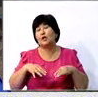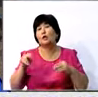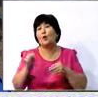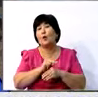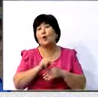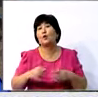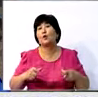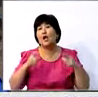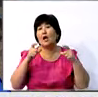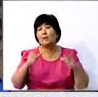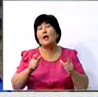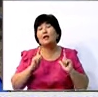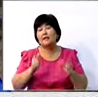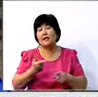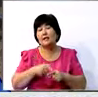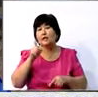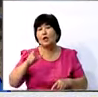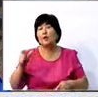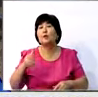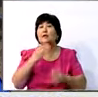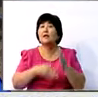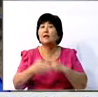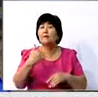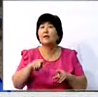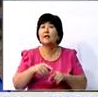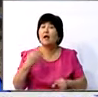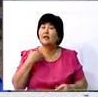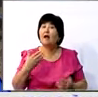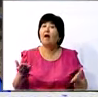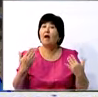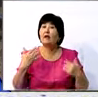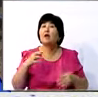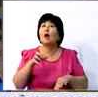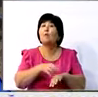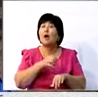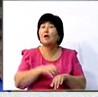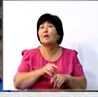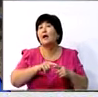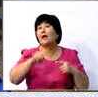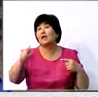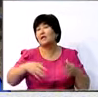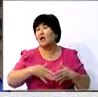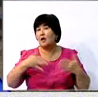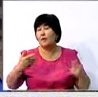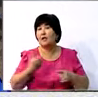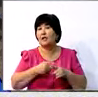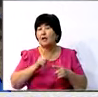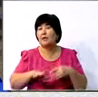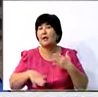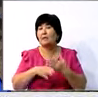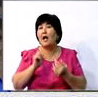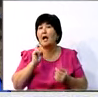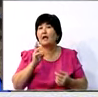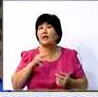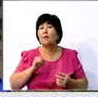санаторно-курортной путевкой. Согласно этому, люди с ограниченными возможностями Кызылорды отдыхают в Боровом. Расстояния большие, поэтому при поддержке